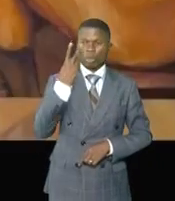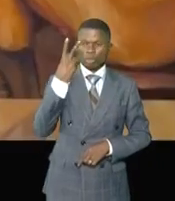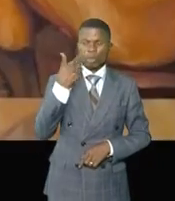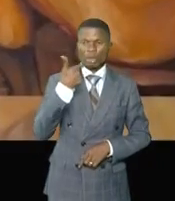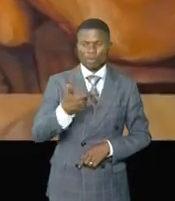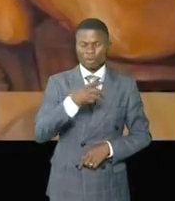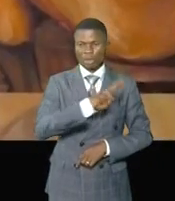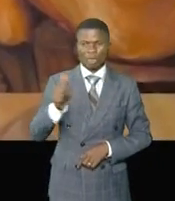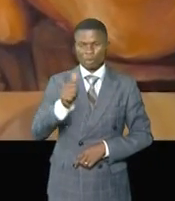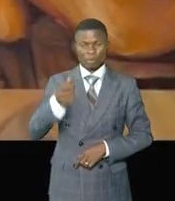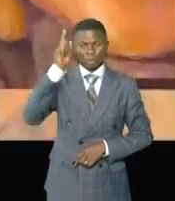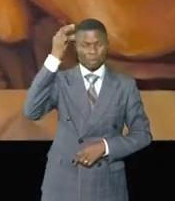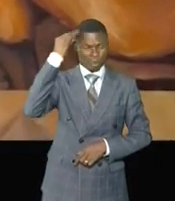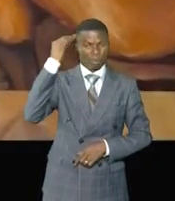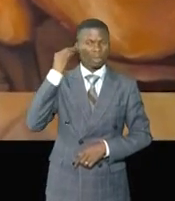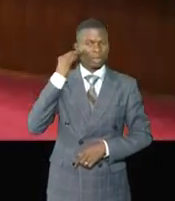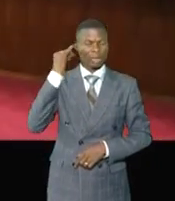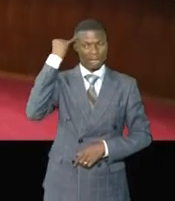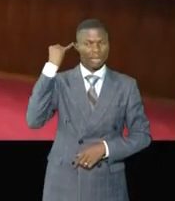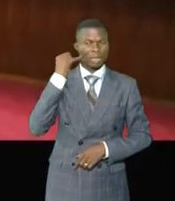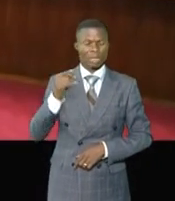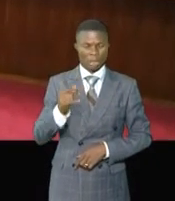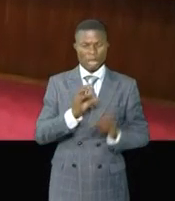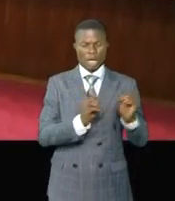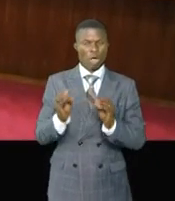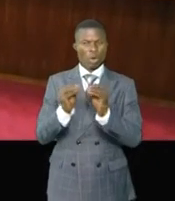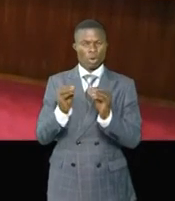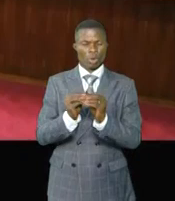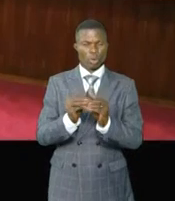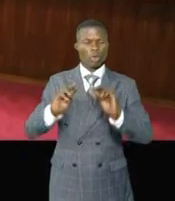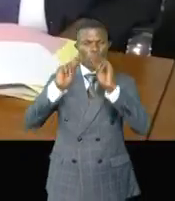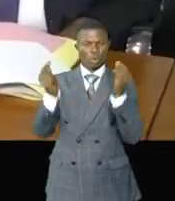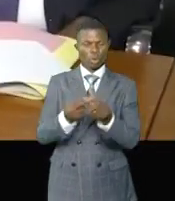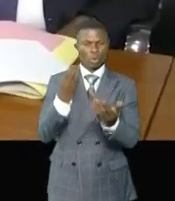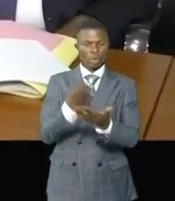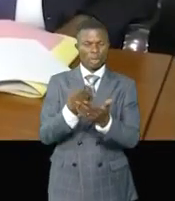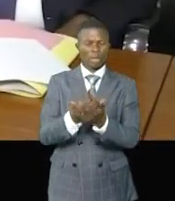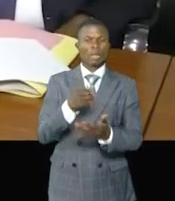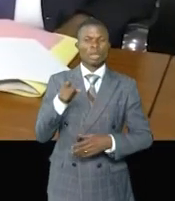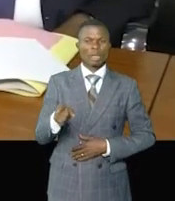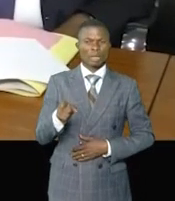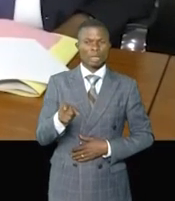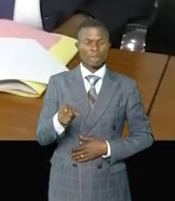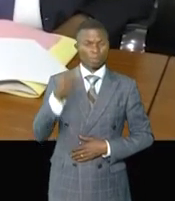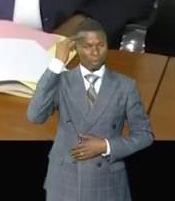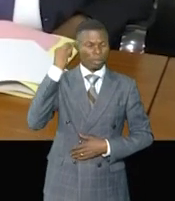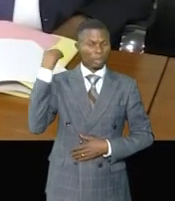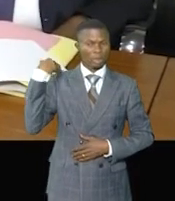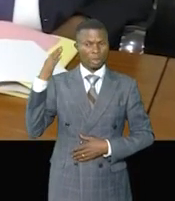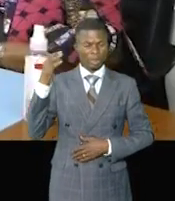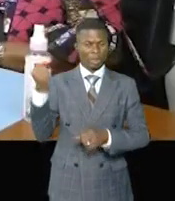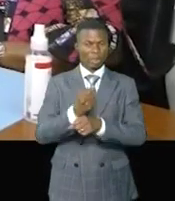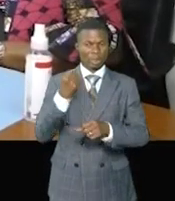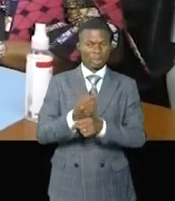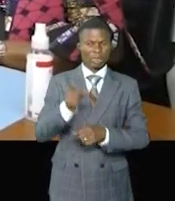Premier ministre Ilunga Ilunkamba a réuni le comité de conjoncture économique. Selon la ministre d'État à l'emploi, Nene